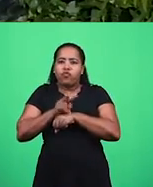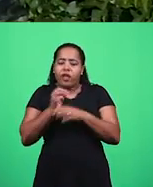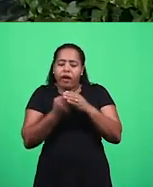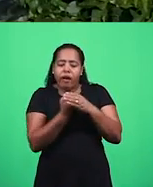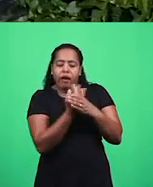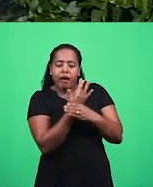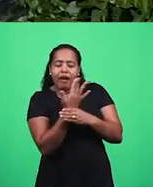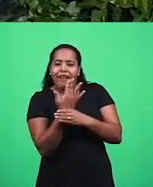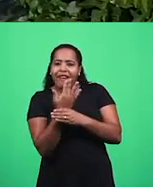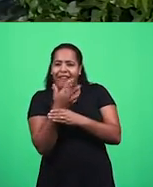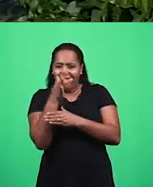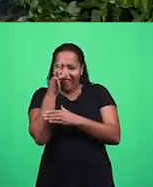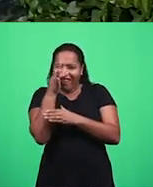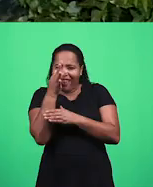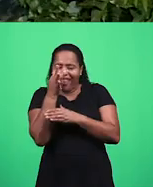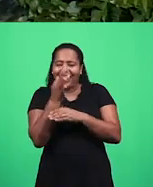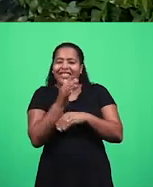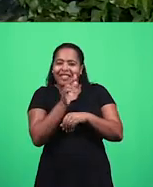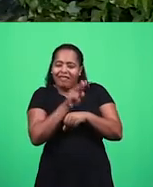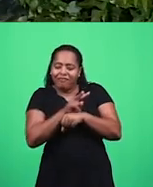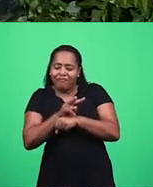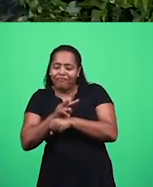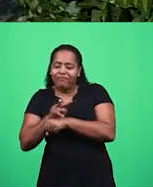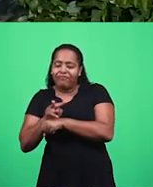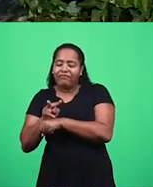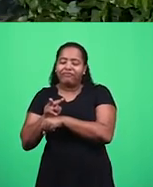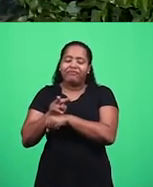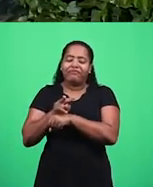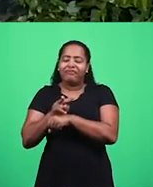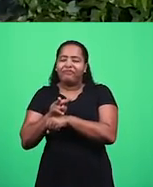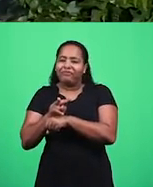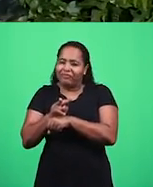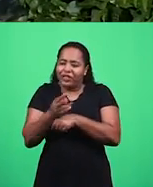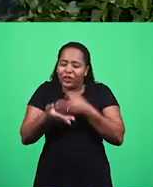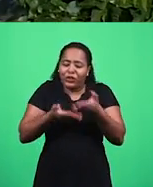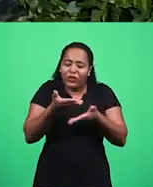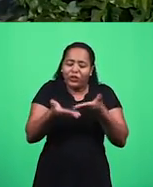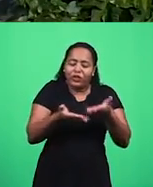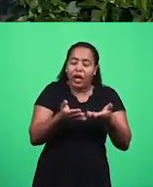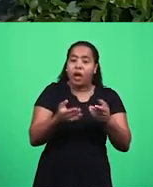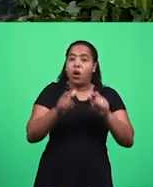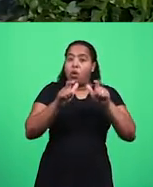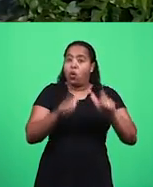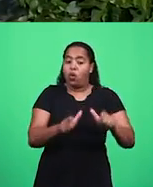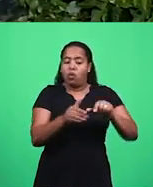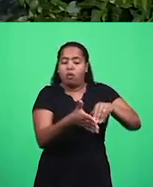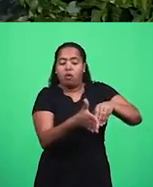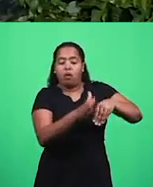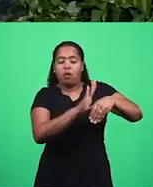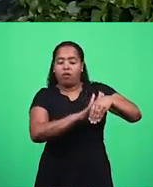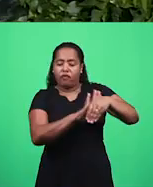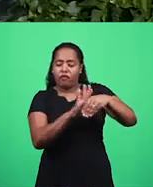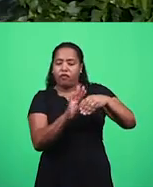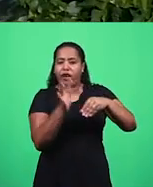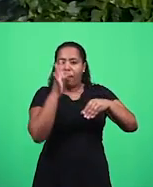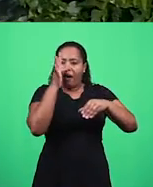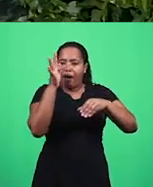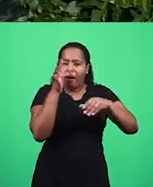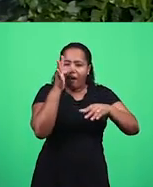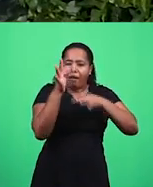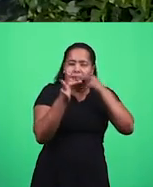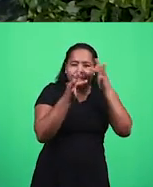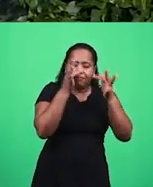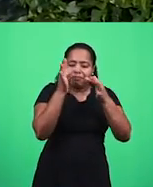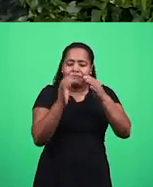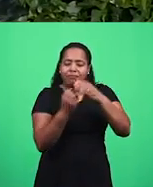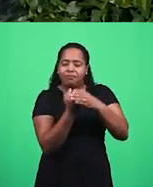садовник. Садовник, который заботился о том саду, в котором находился гроб, да? Они насаживали там